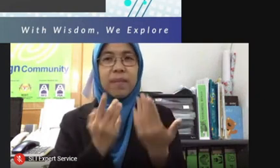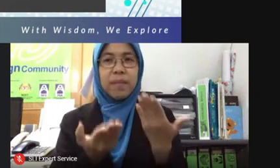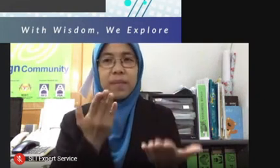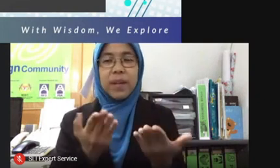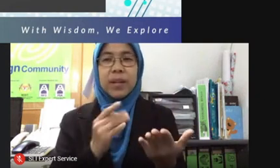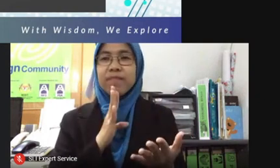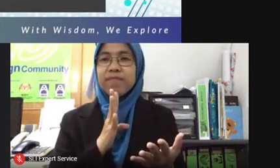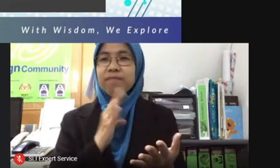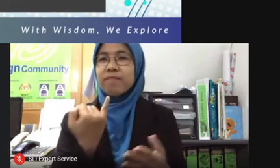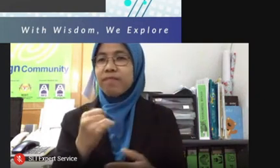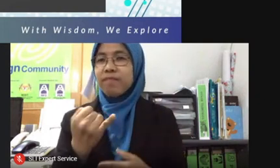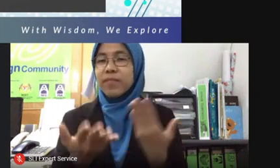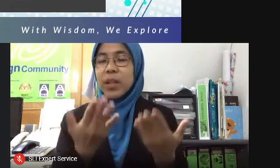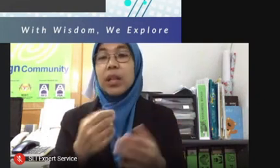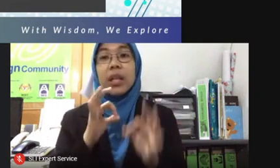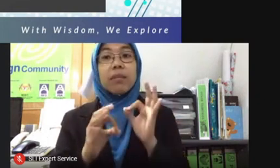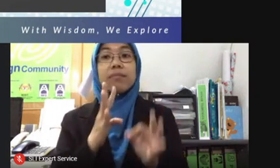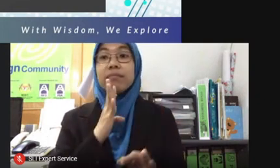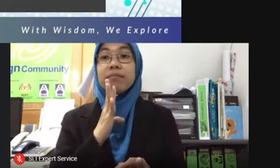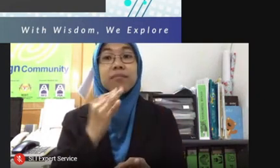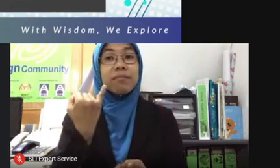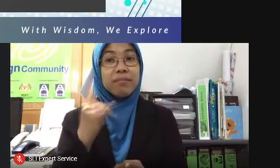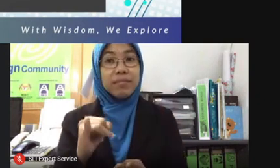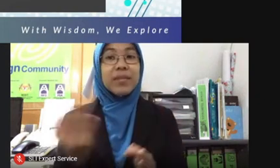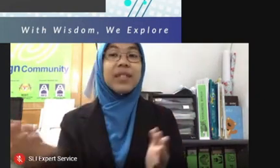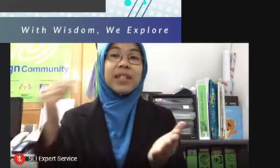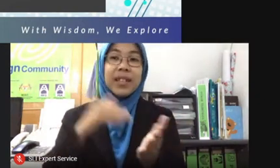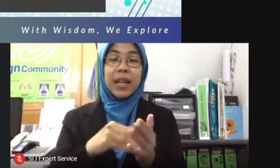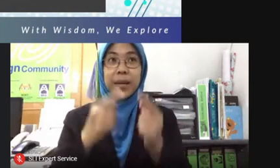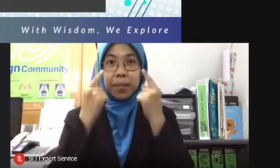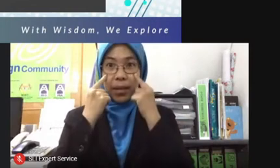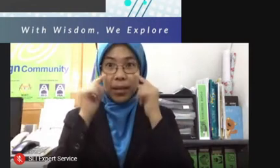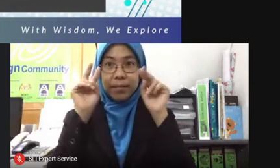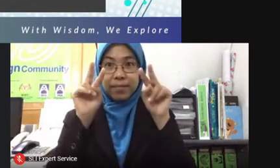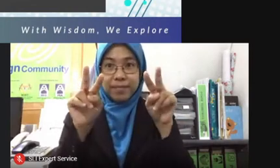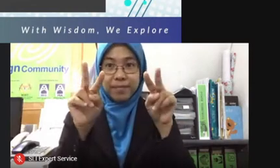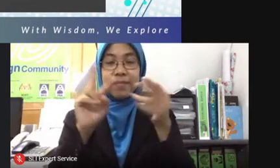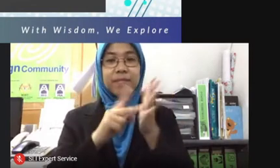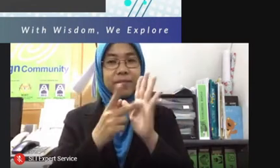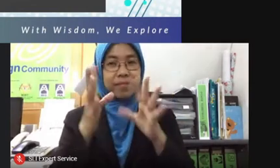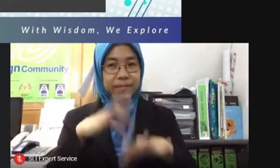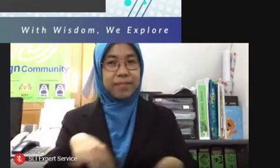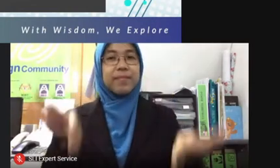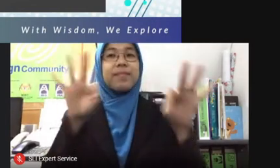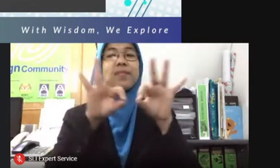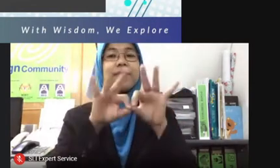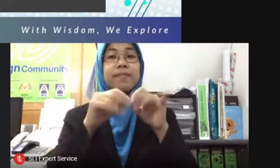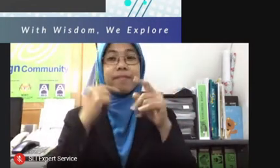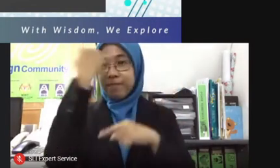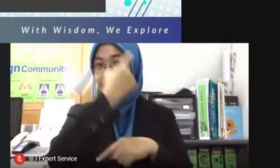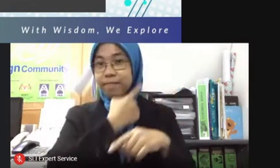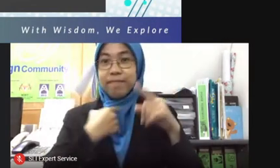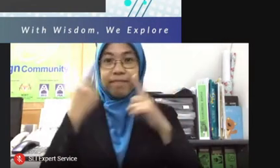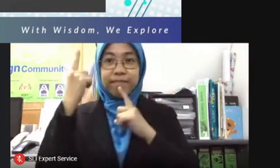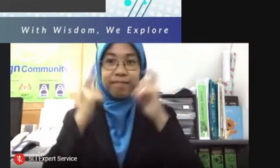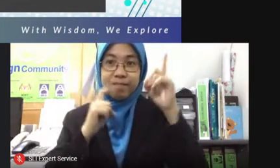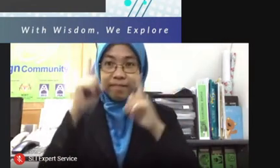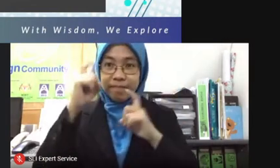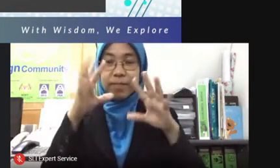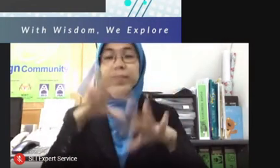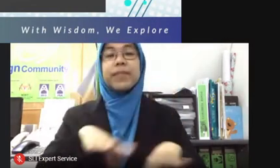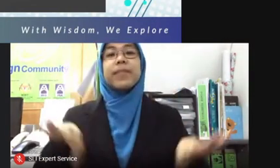tak boleh bersuara lah. Okey, bila tak boleh bersuara, again, mata memainkan peranan yang penting. Muka, memek muka memainkan